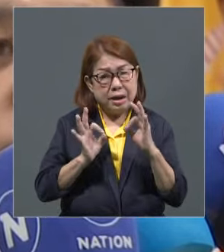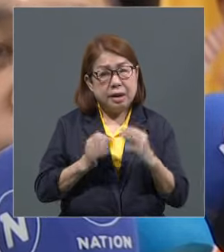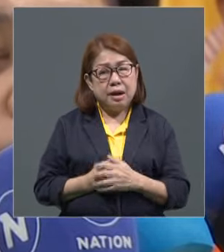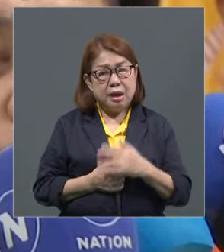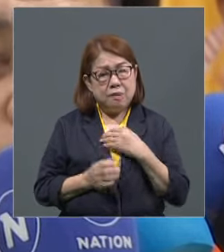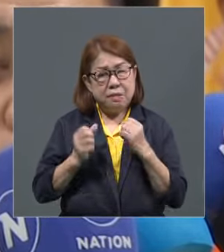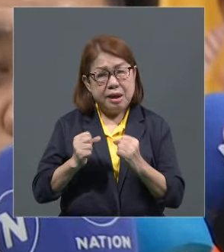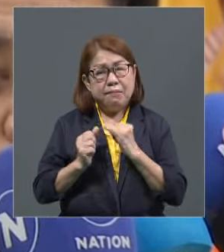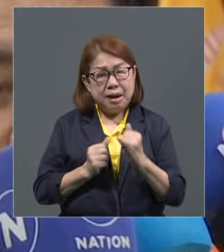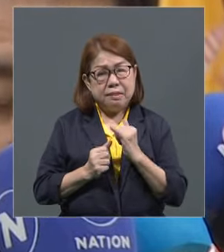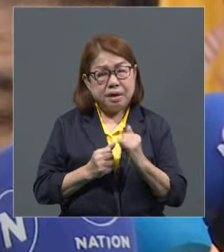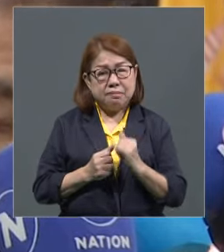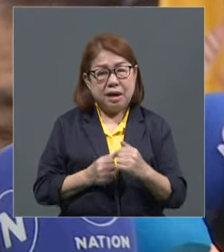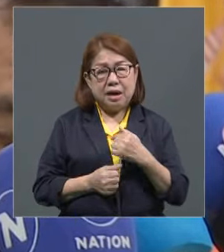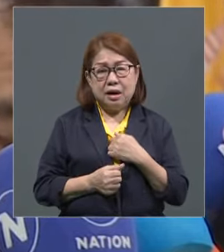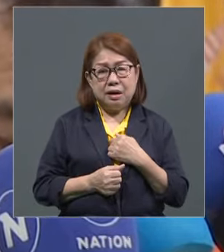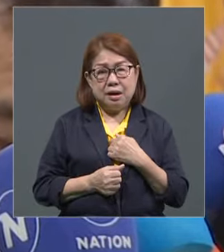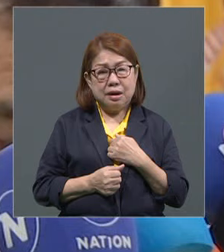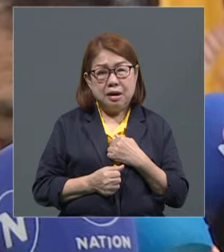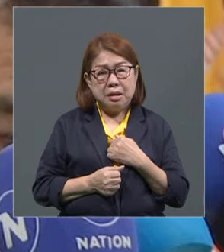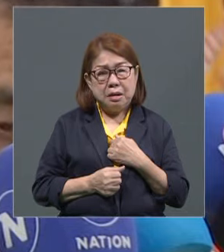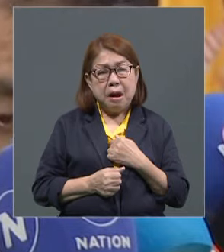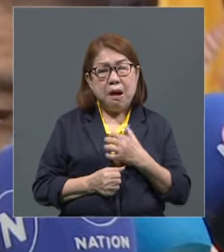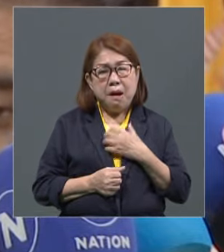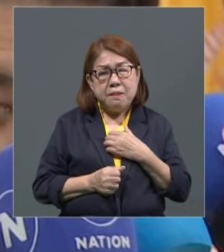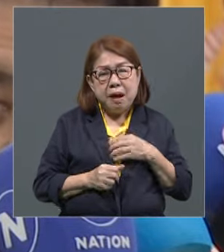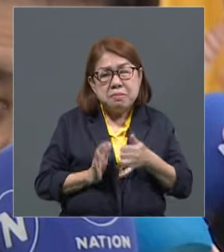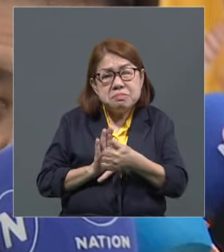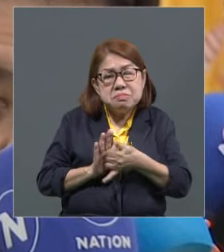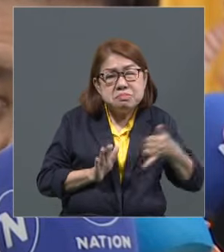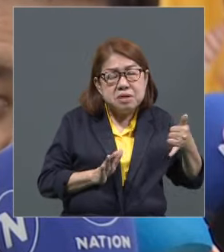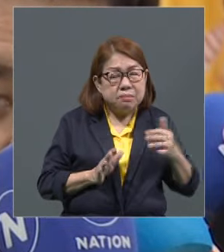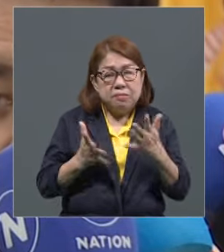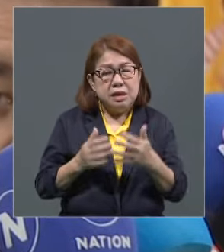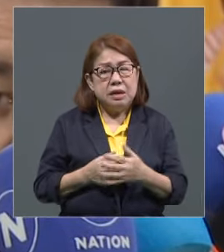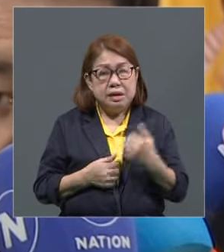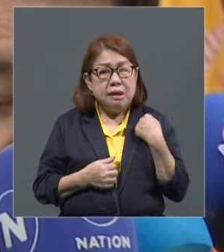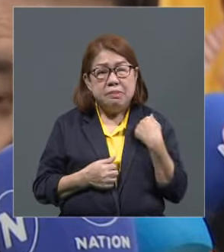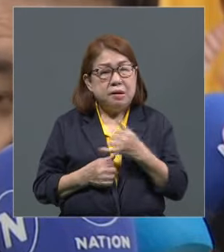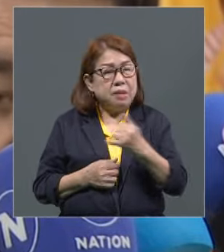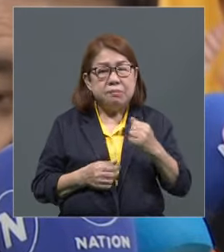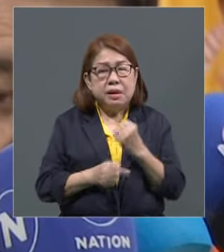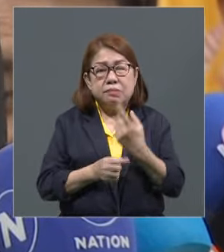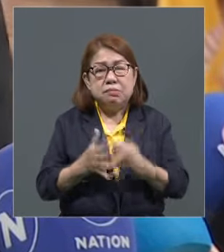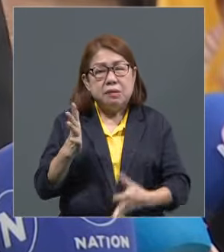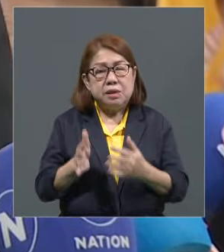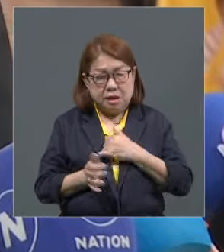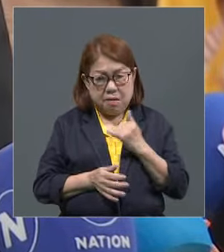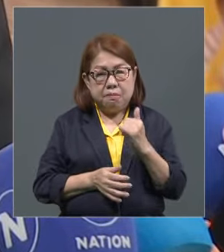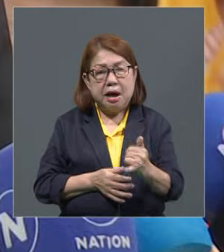ามมาครับก็ไม่ได้จงใจหลีกเลี่ยงอย่างวันนี้ผมไม่ได้มีภารกิจไปไหนผมก็จะเข้ามานี่ก่อนแล้วก็เดี๋ยวก็ไป